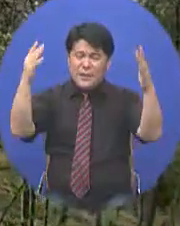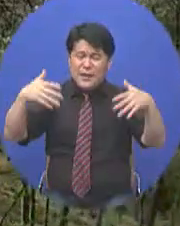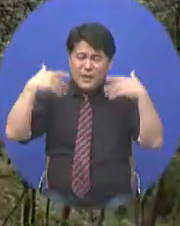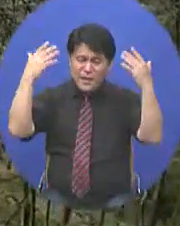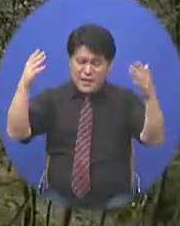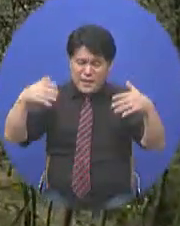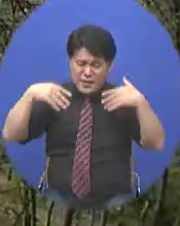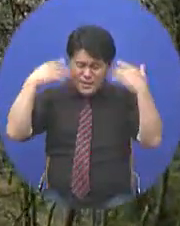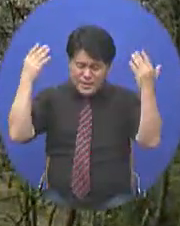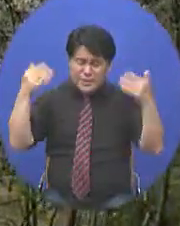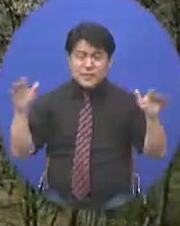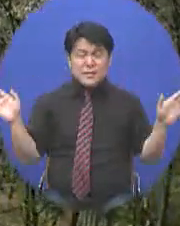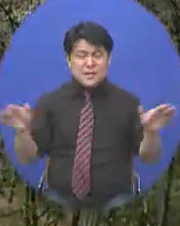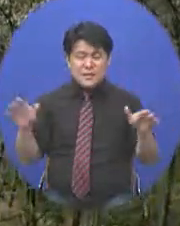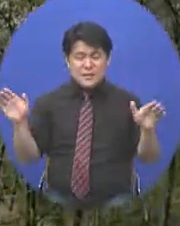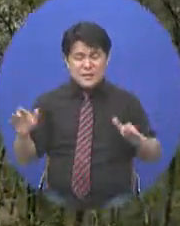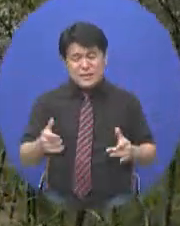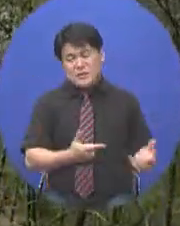바람도 물 새도